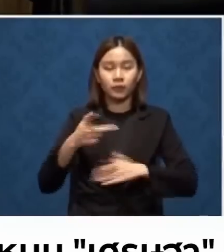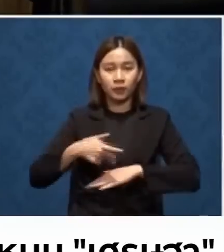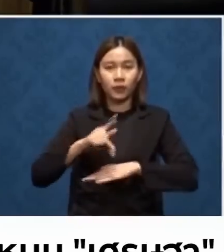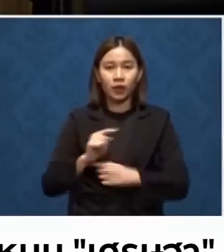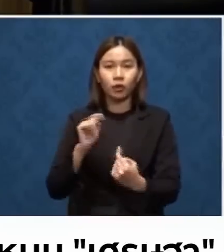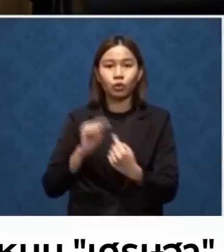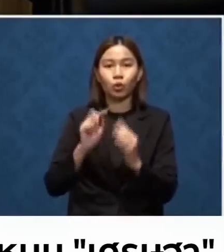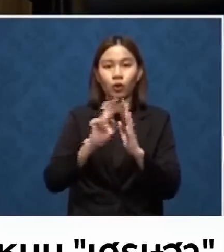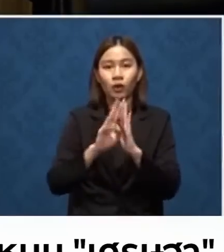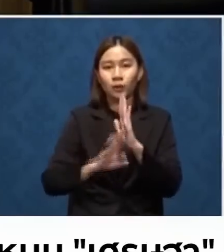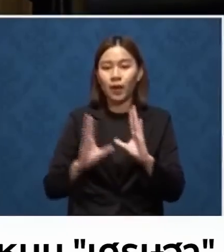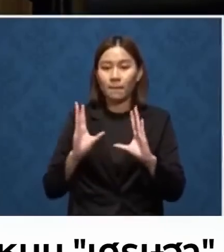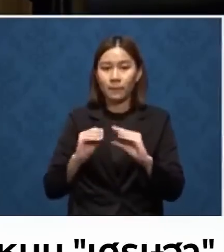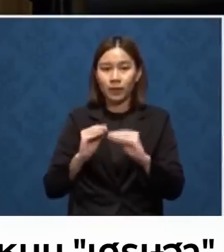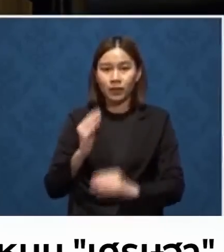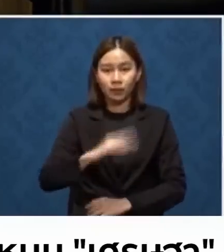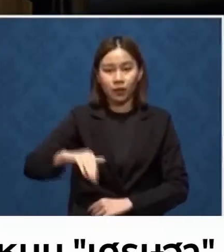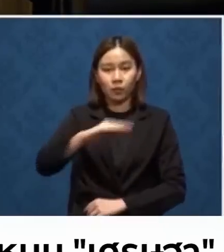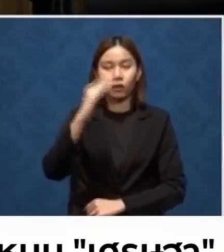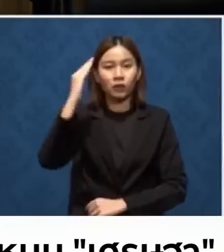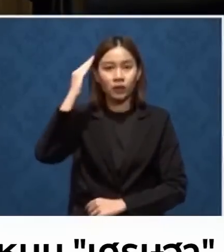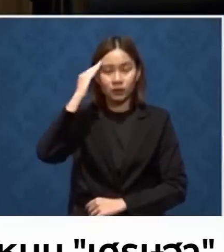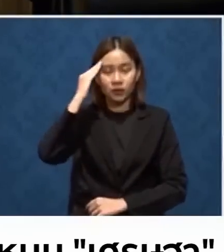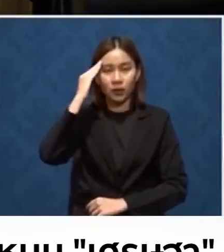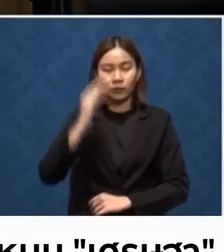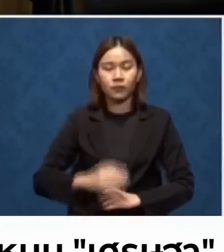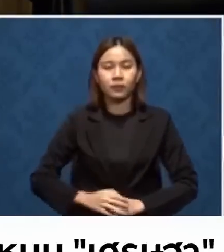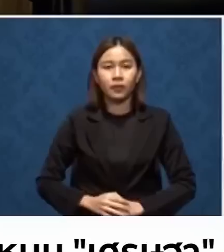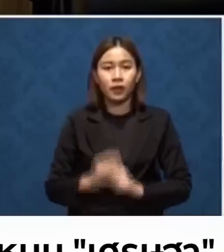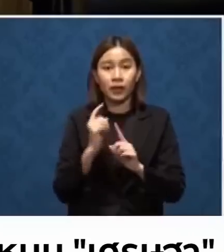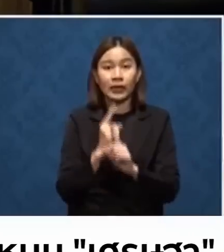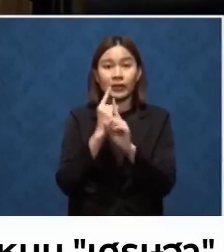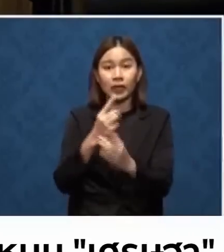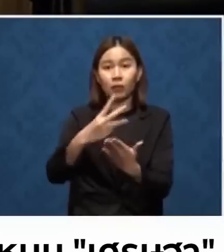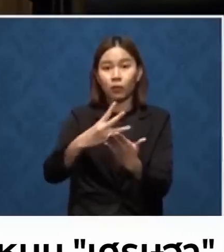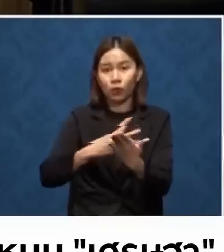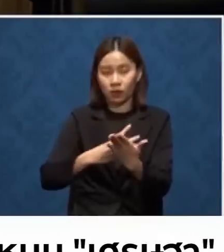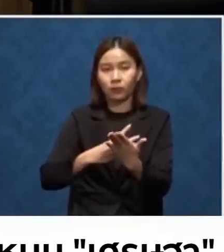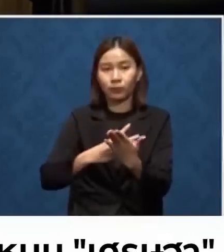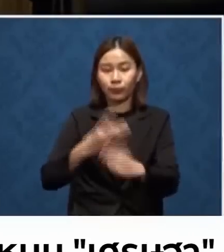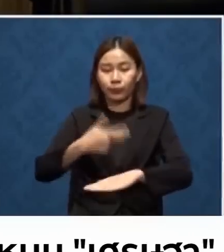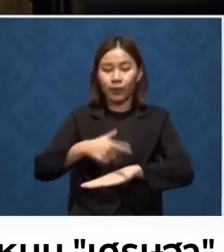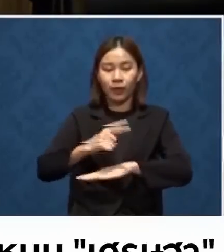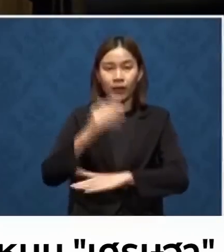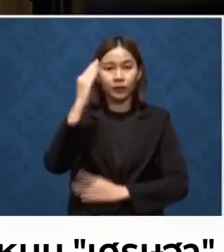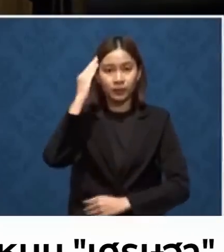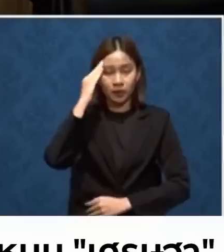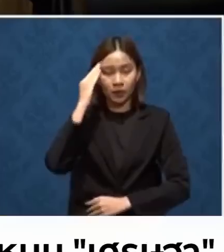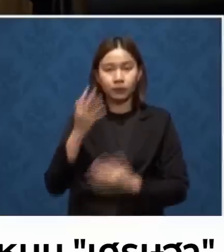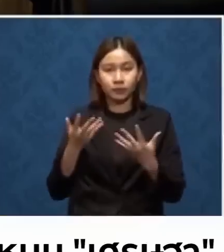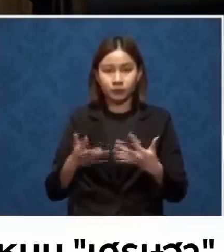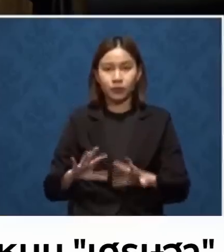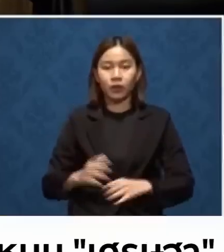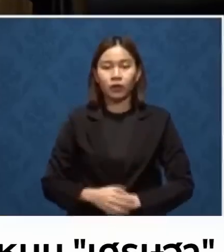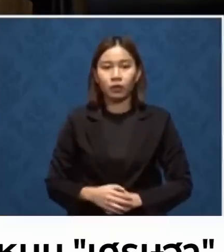มานแล้วก็คุณกาญจนารัตน์ลีวิโรจน์เนี่ยค่ะก็เลยมีการจับตากันไปไงว่าเอ๊ะการที่เดินเข้าไปหาสว.กลุ่มที่เค